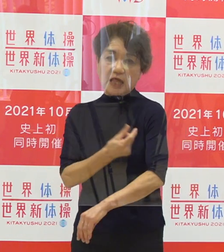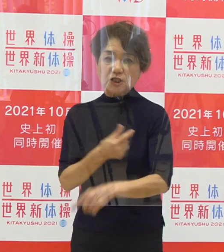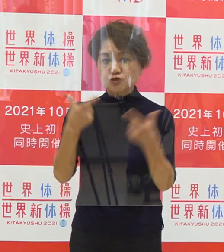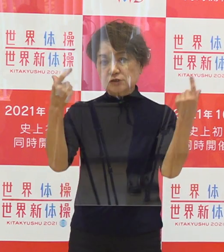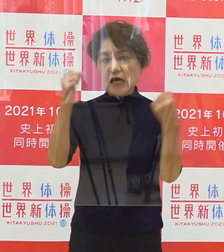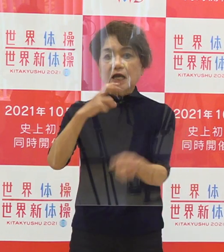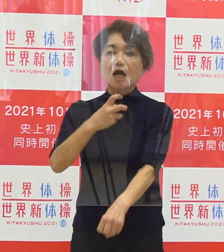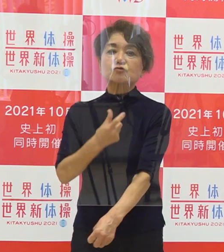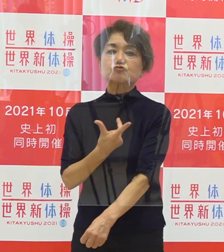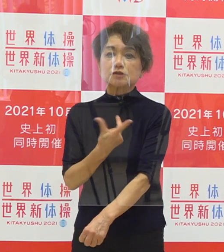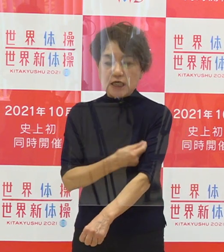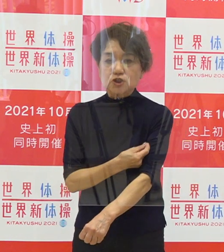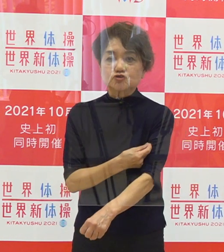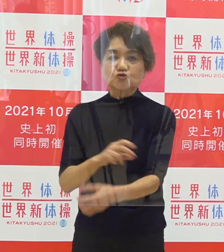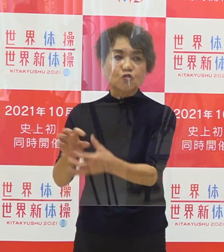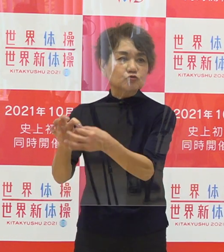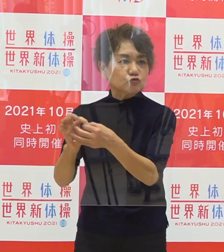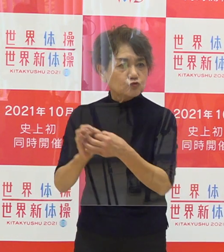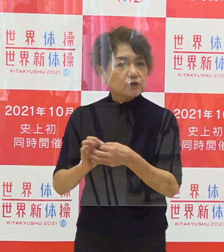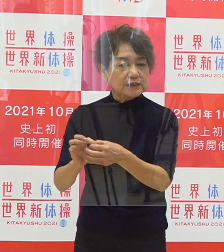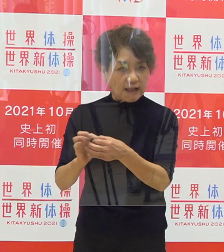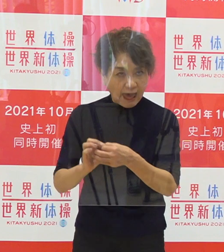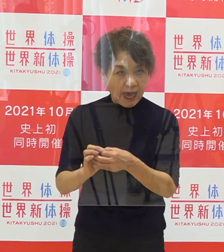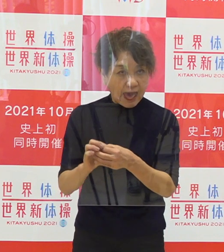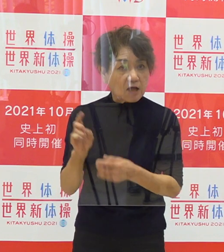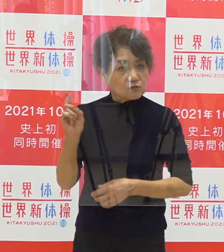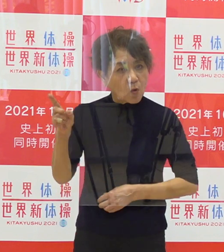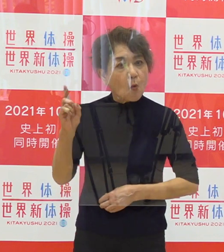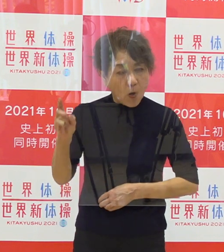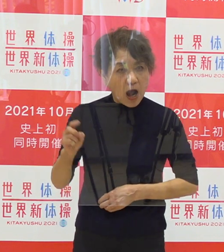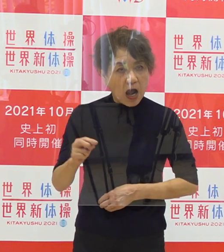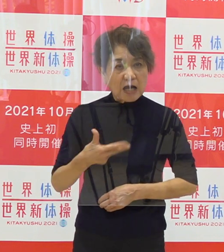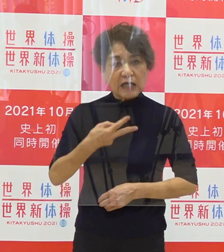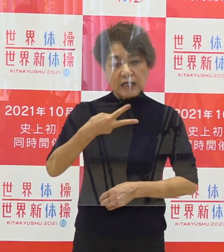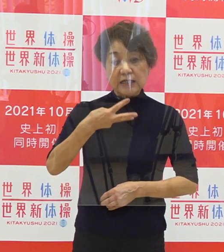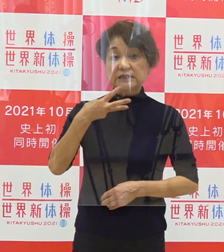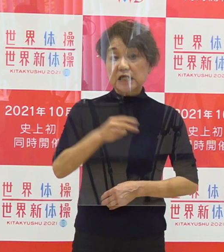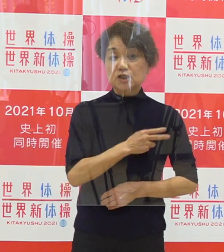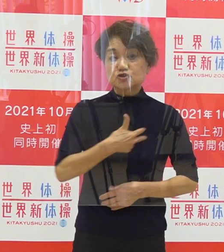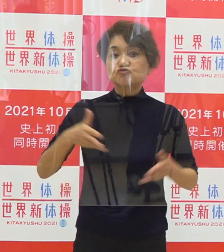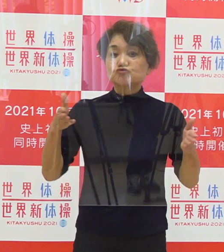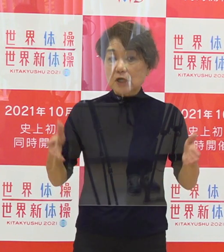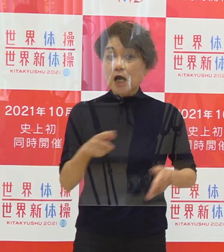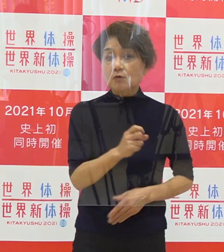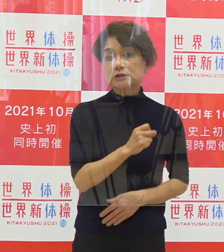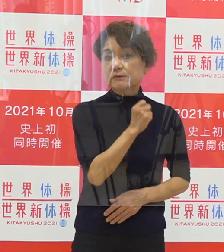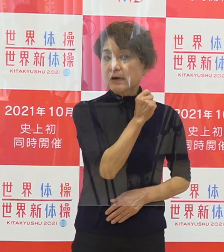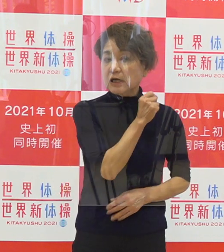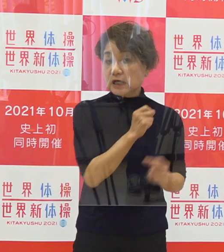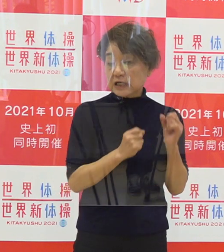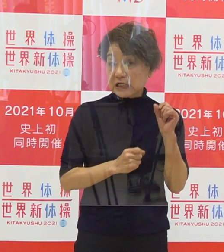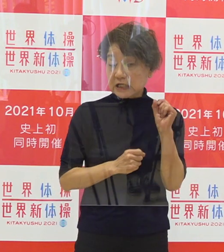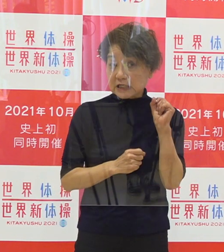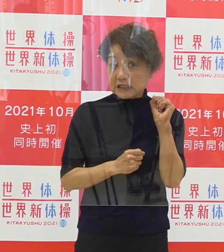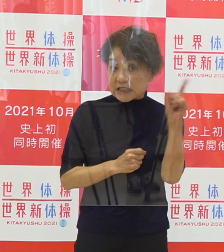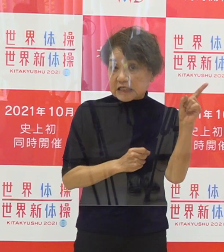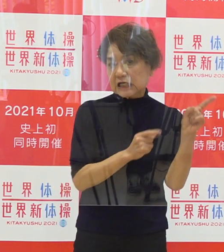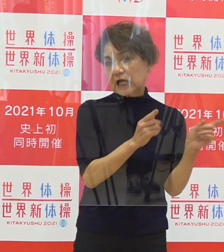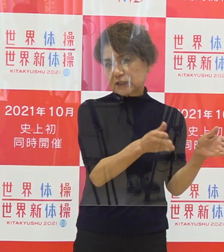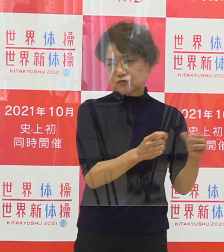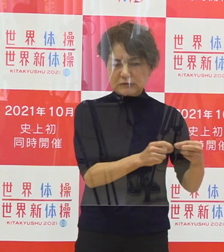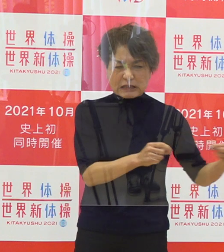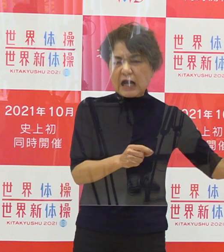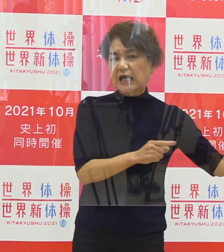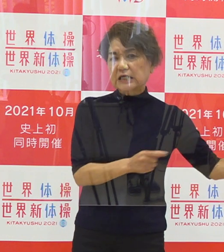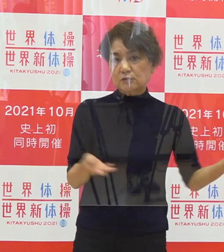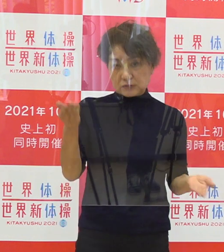を通じまして、やっぱりファイザーは3週間でなりますね。モデルナは1ヶ月って長いですし、